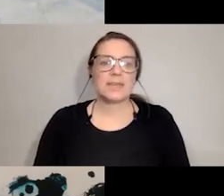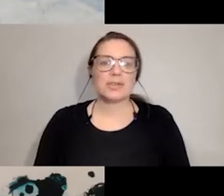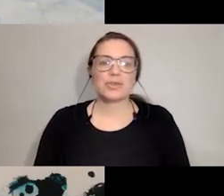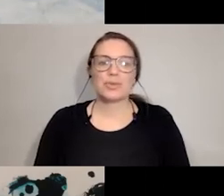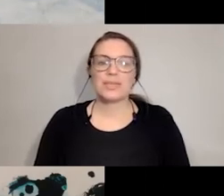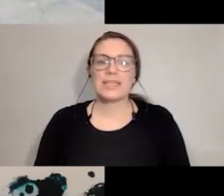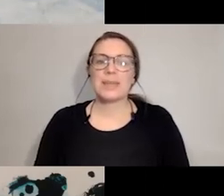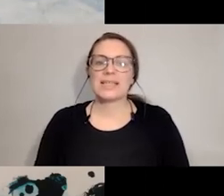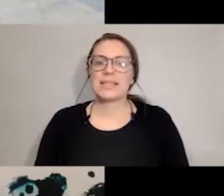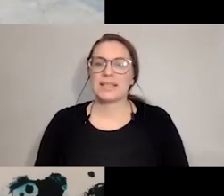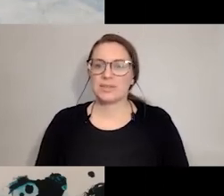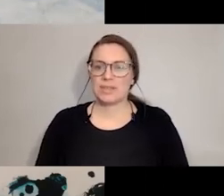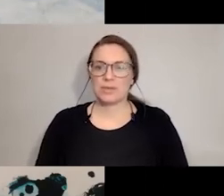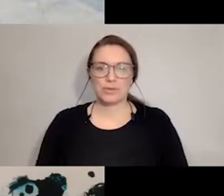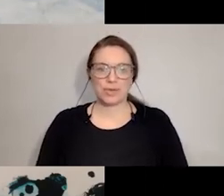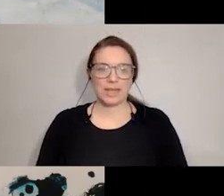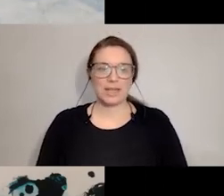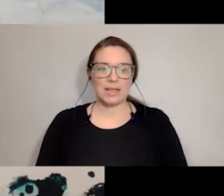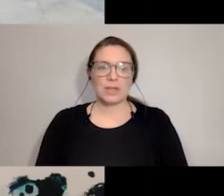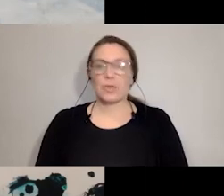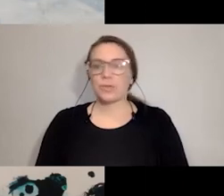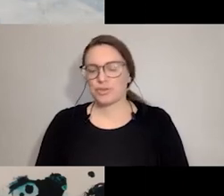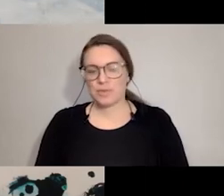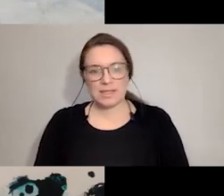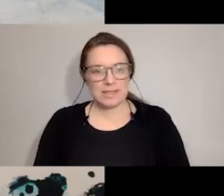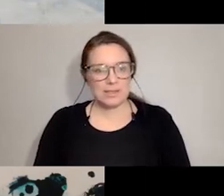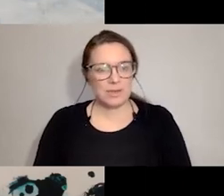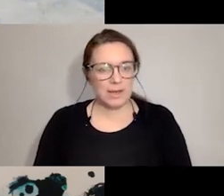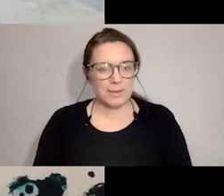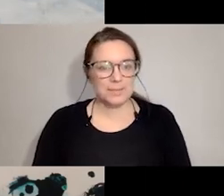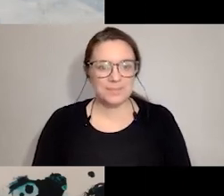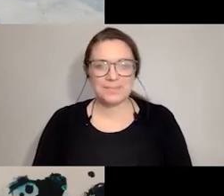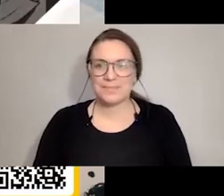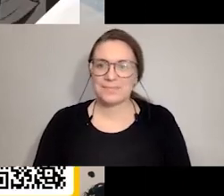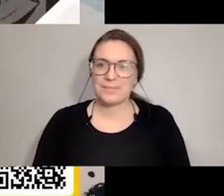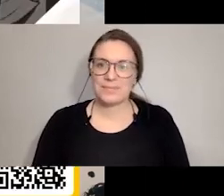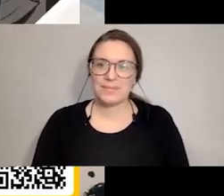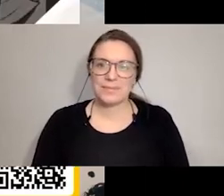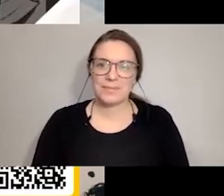des personnes sourdes et des pratiques d'équité culturelle dont je suis la titulaire